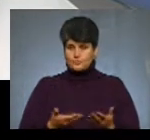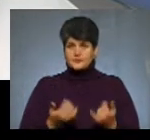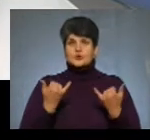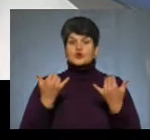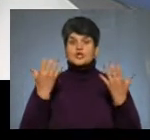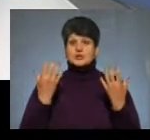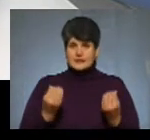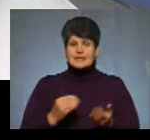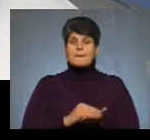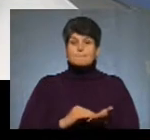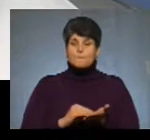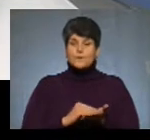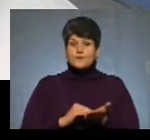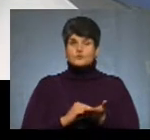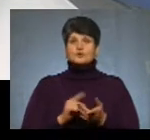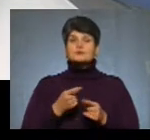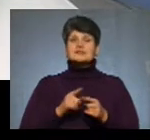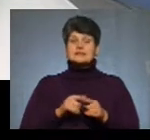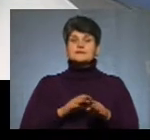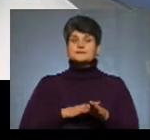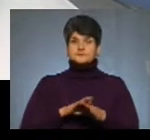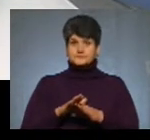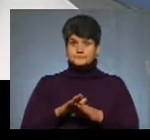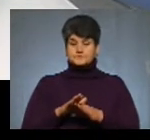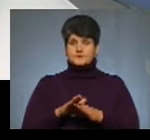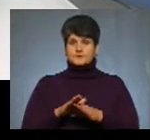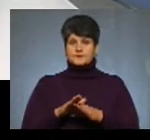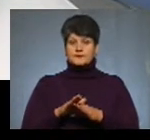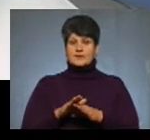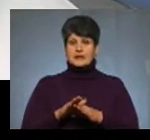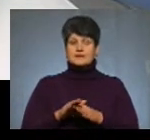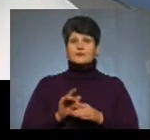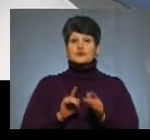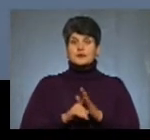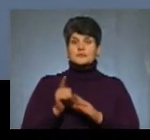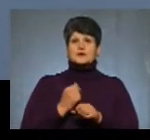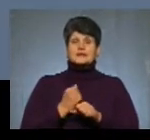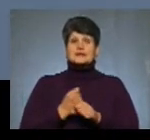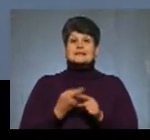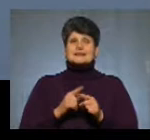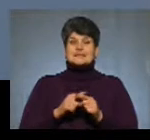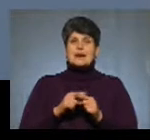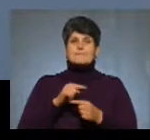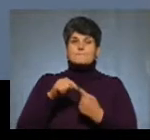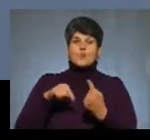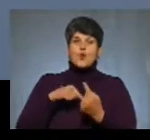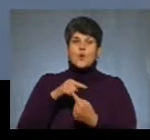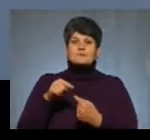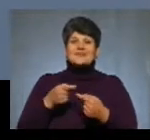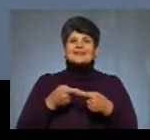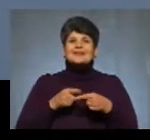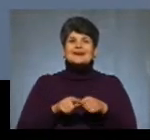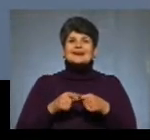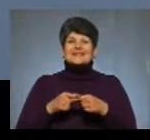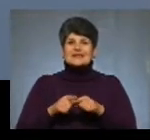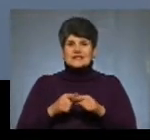раз повторюся, що механізм реалізовується, запускається, тому що це певний обмін, технологічний обмін між